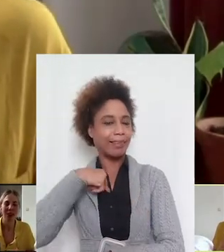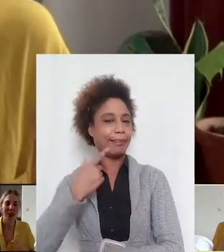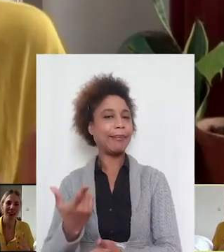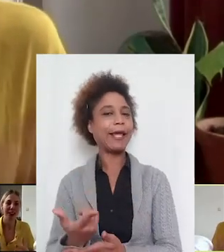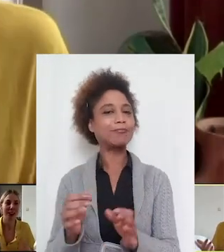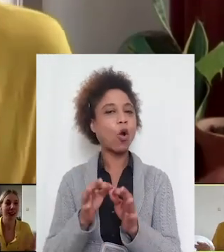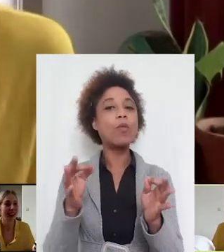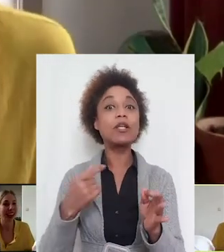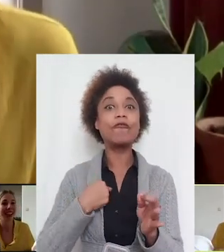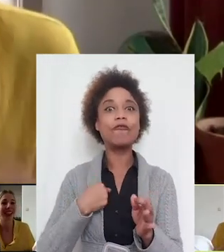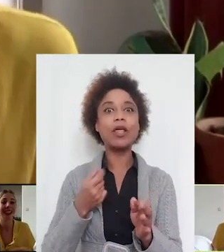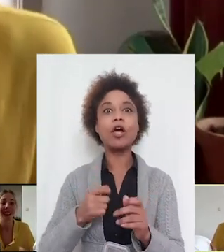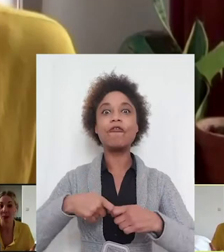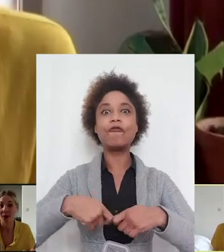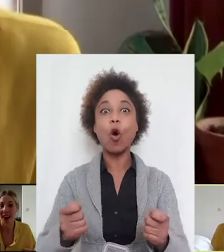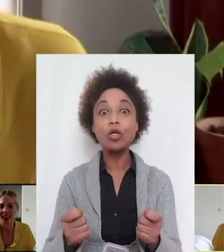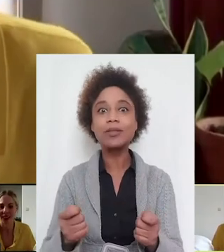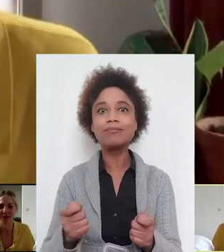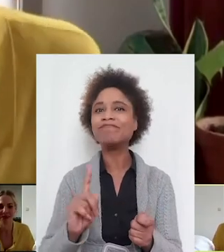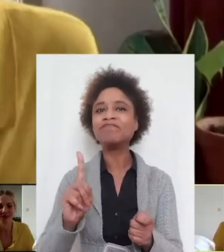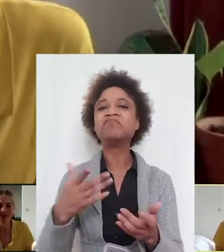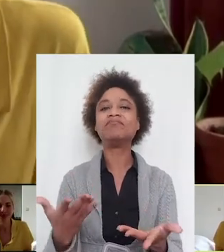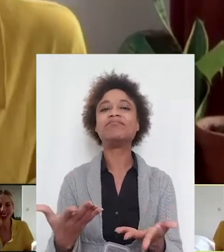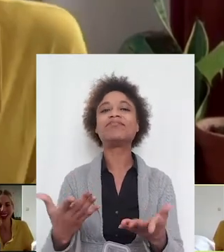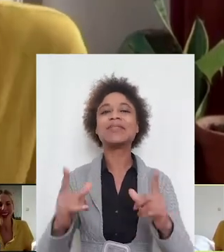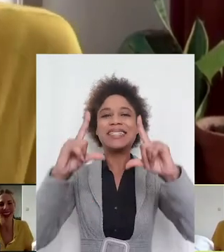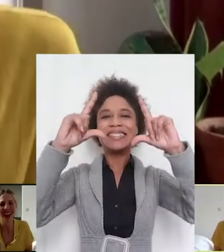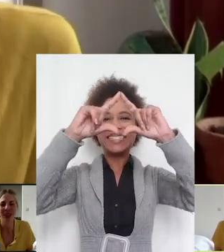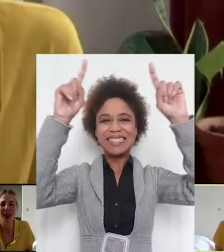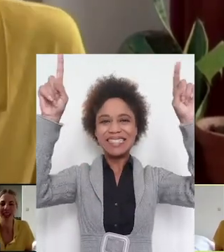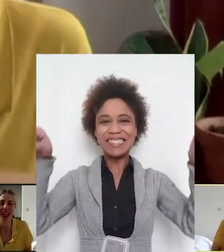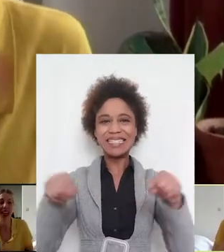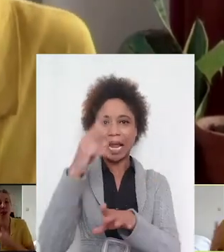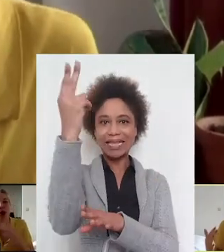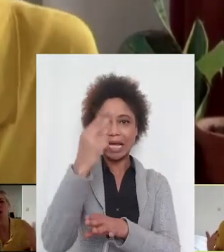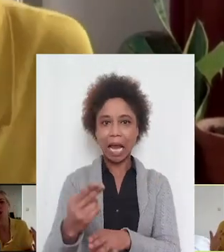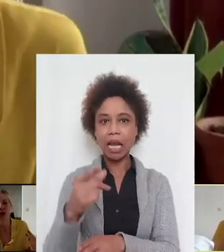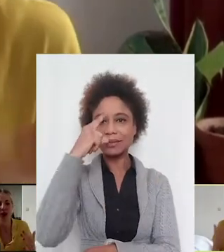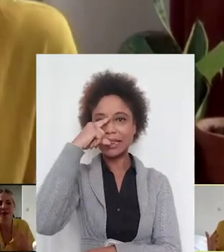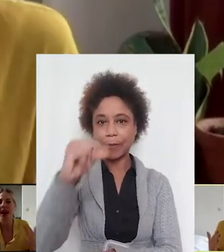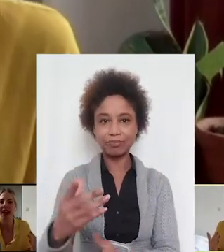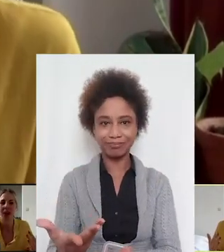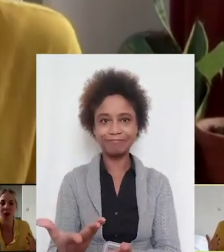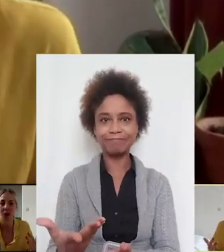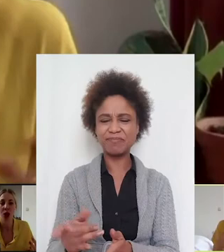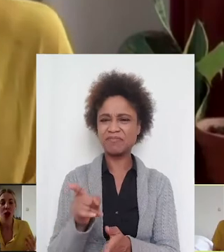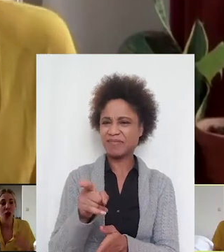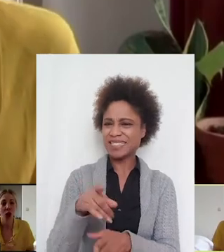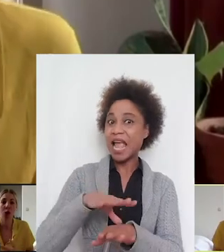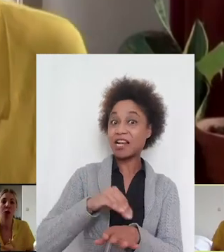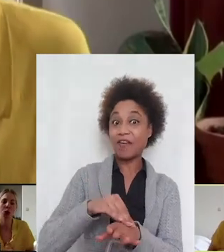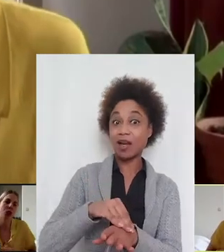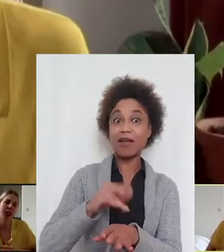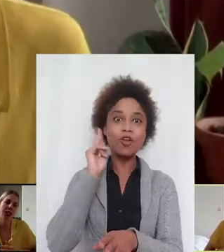Namelijk dat alle schilderijen nep waren. En dat bleek een hele empowerende ervaring voor de